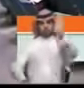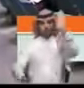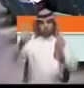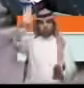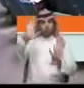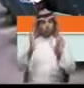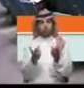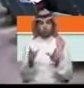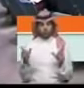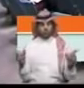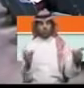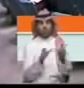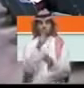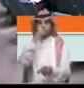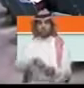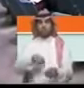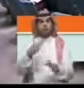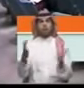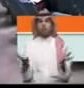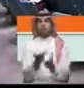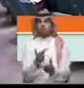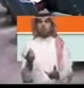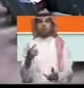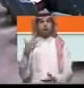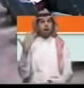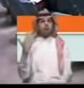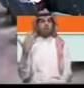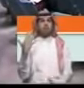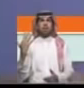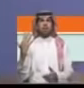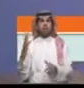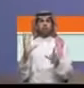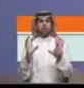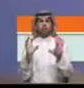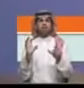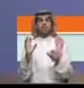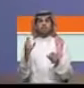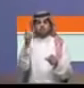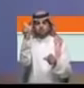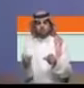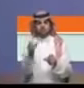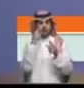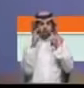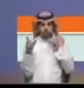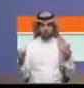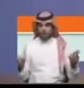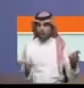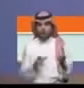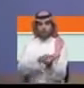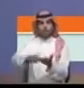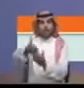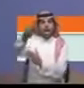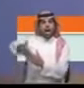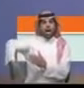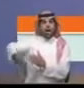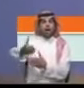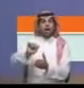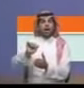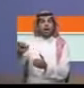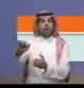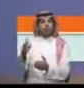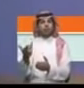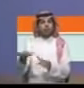الأسبوع المقبل، وينص المشروع على نشر نحو 75 مراقبا في الحديدة ومينائها وفي مرفعي الصليف